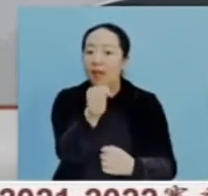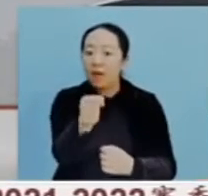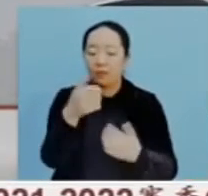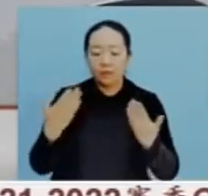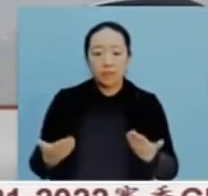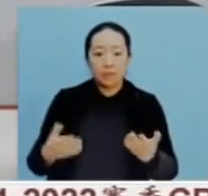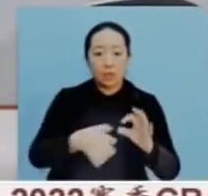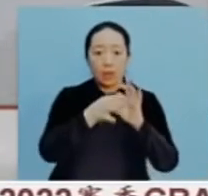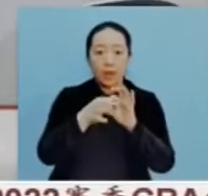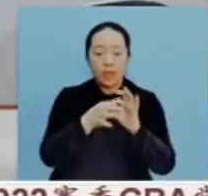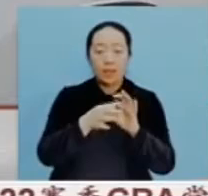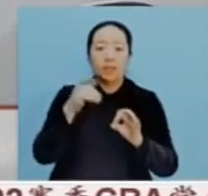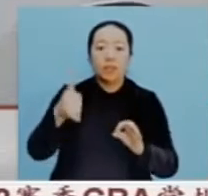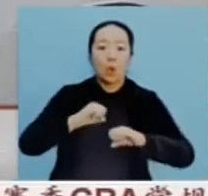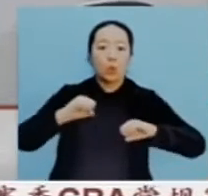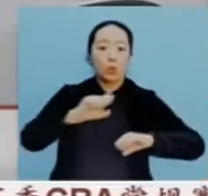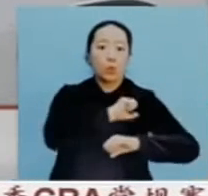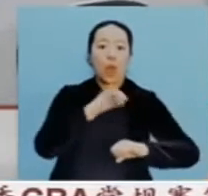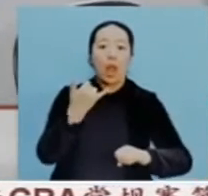彤啊，思彤你好。